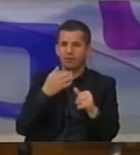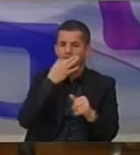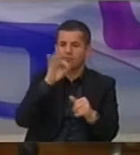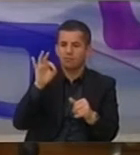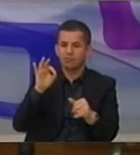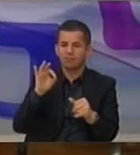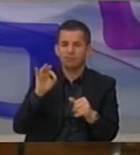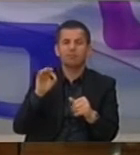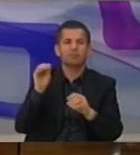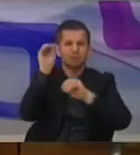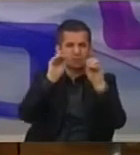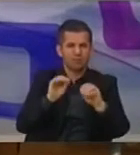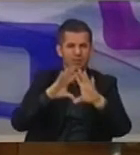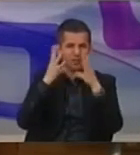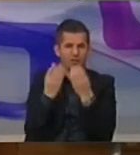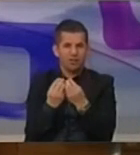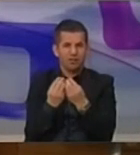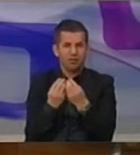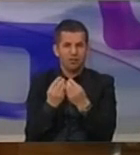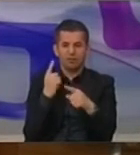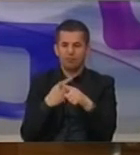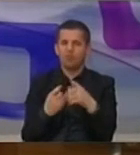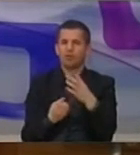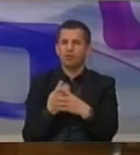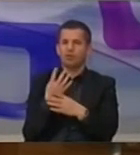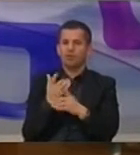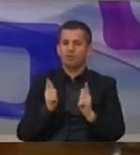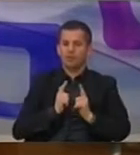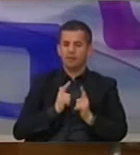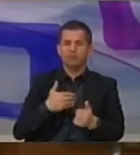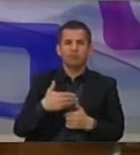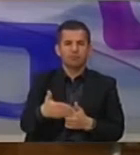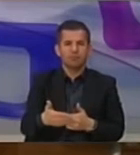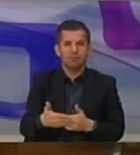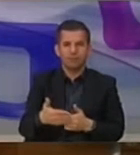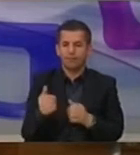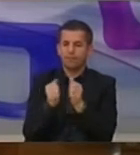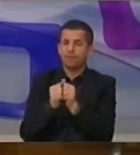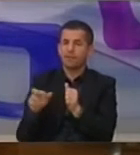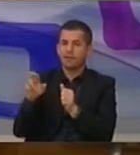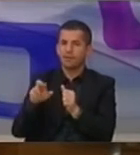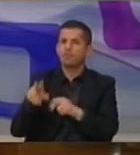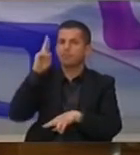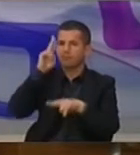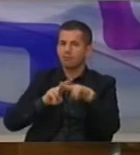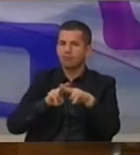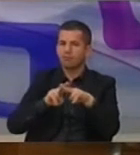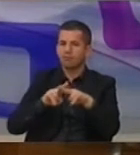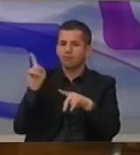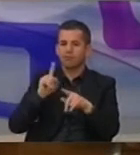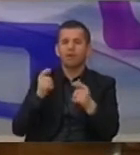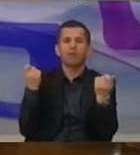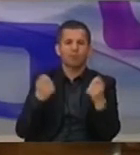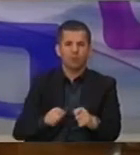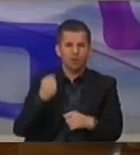kritereve teknike, dhe krejt natyrshëm dhe me drejt presim që Bashkimi Evropian të marrë vendim që të mos e mbaj